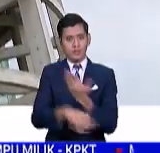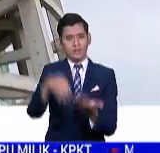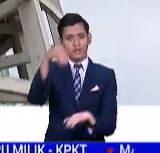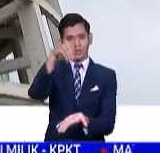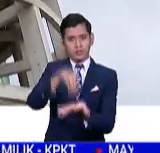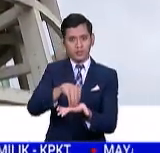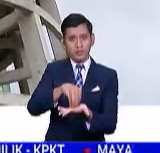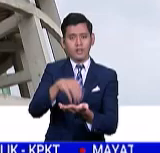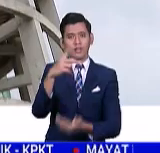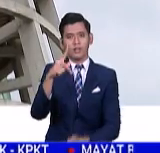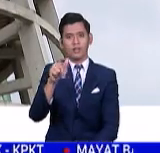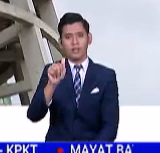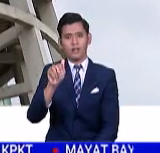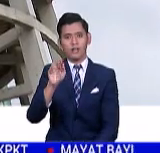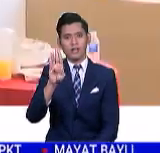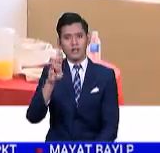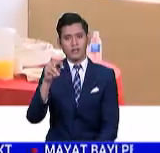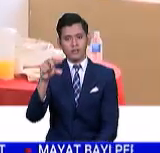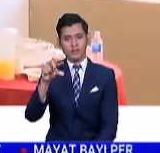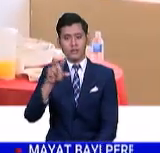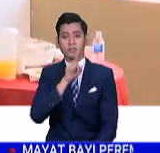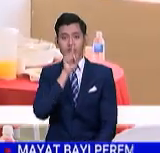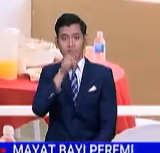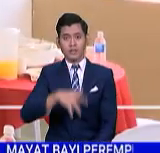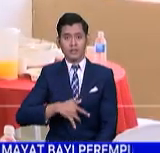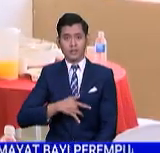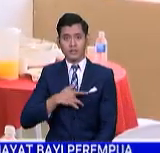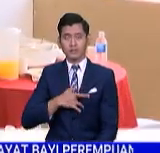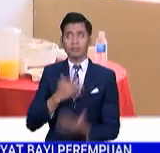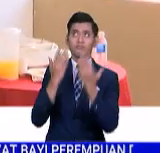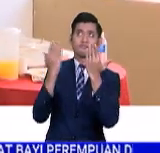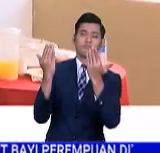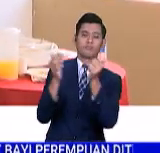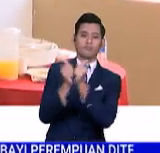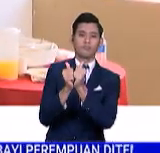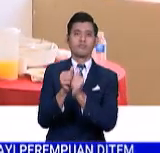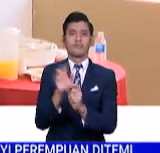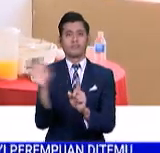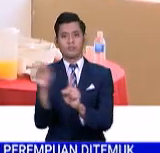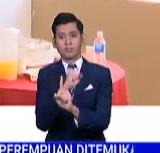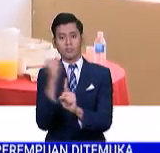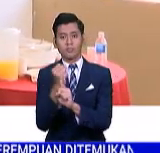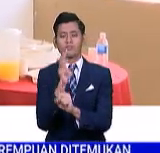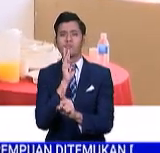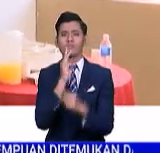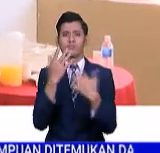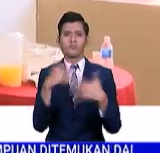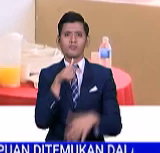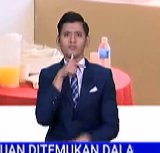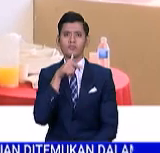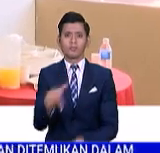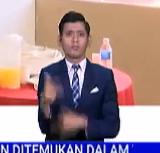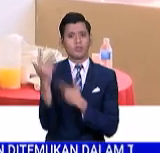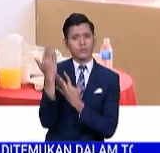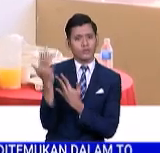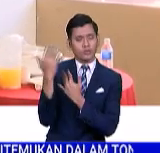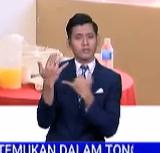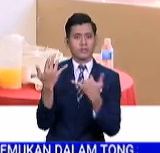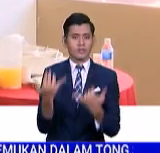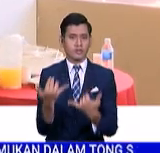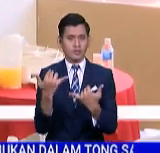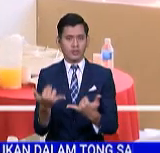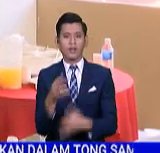1. Rasa bersyukur sekarang dengan keadaan air yang sekian lama ditunggu.